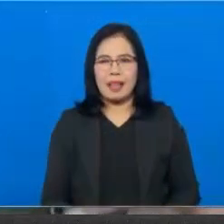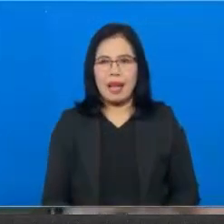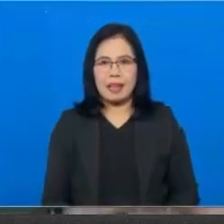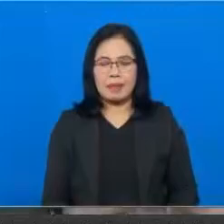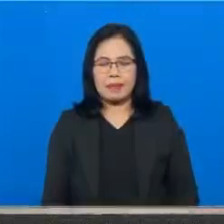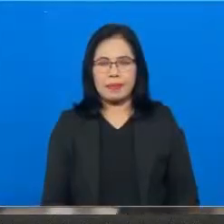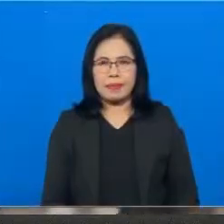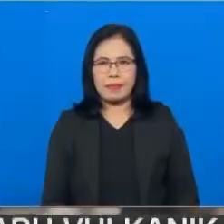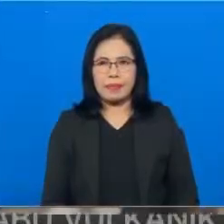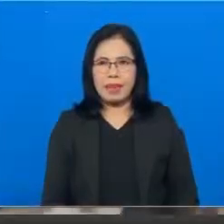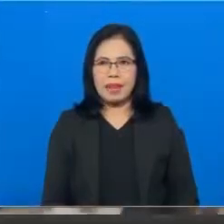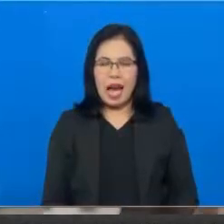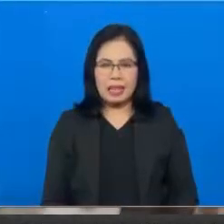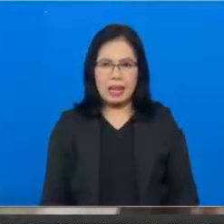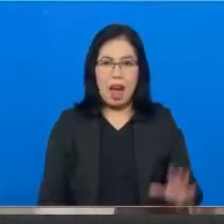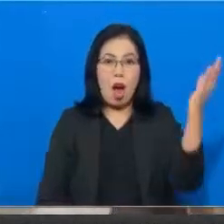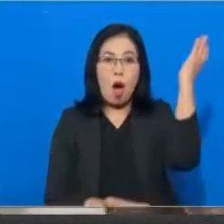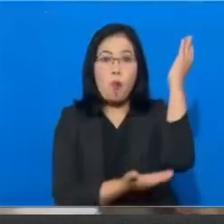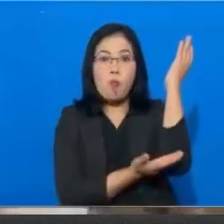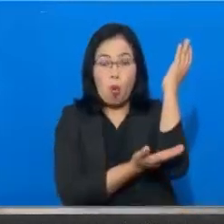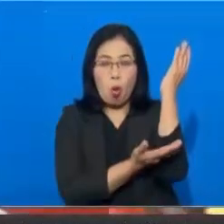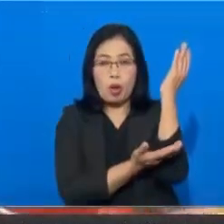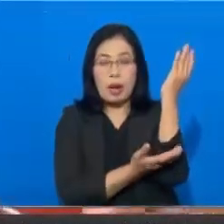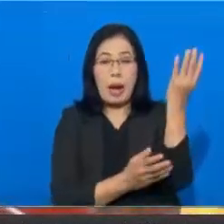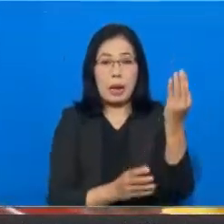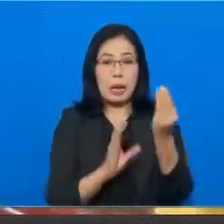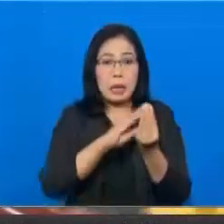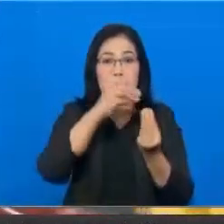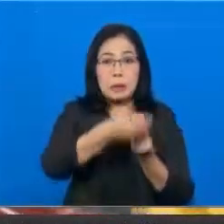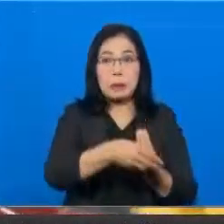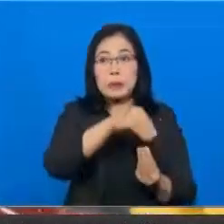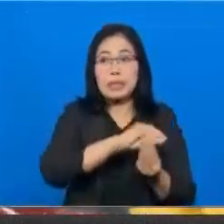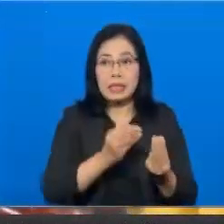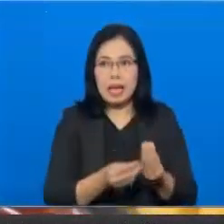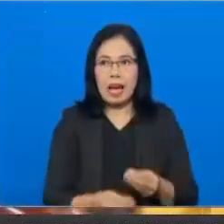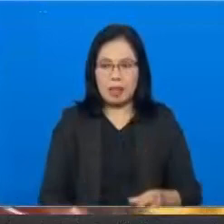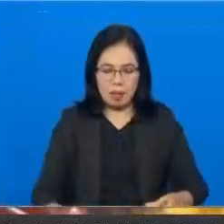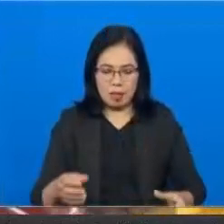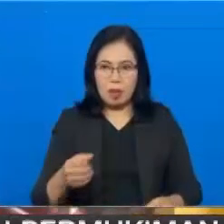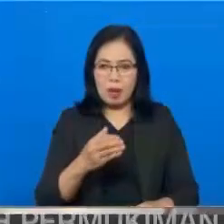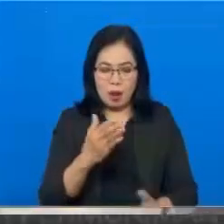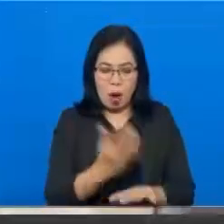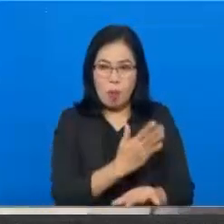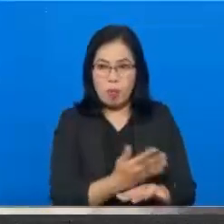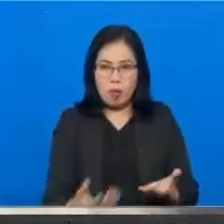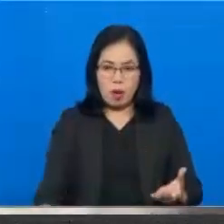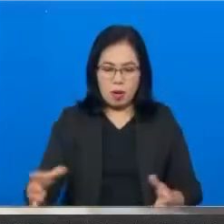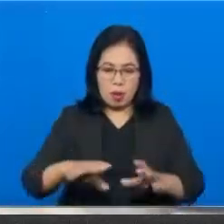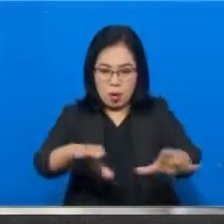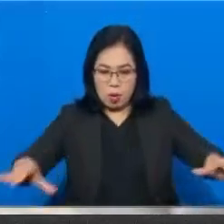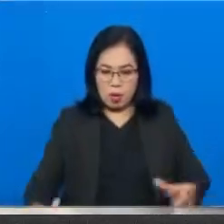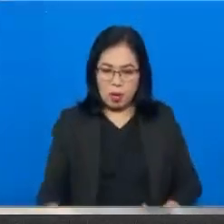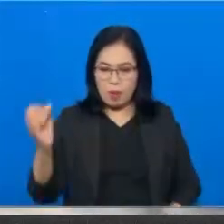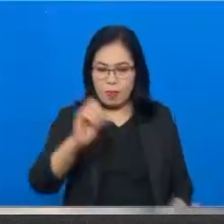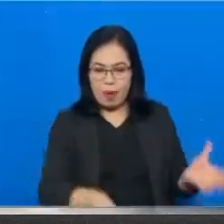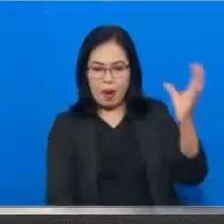mereka. Mulai dari bonggol pisang atau sayuran yang kemudian akan dilakukan fermentasi dengan urin ternak seperti sapi, kambing, atau